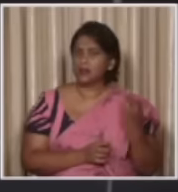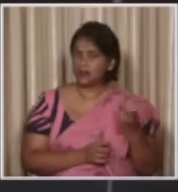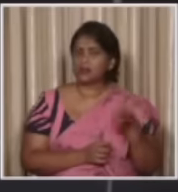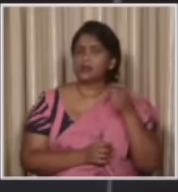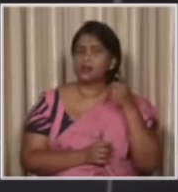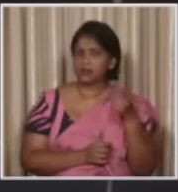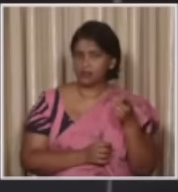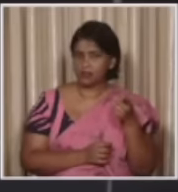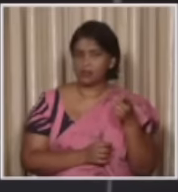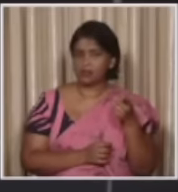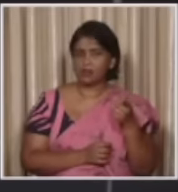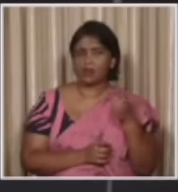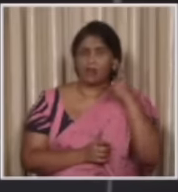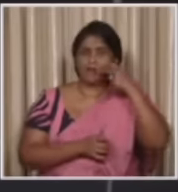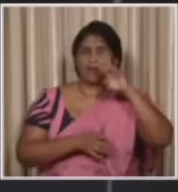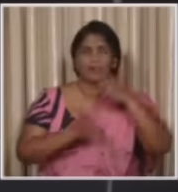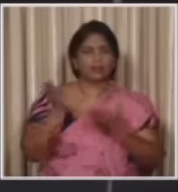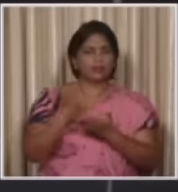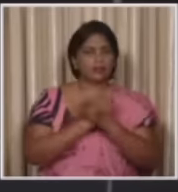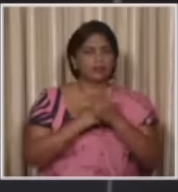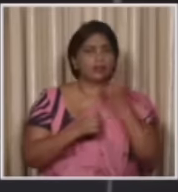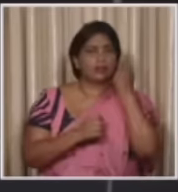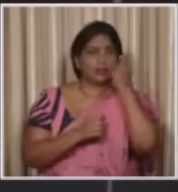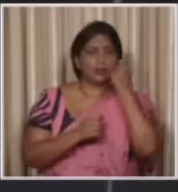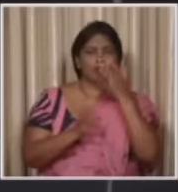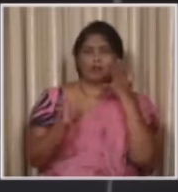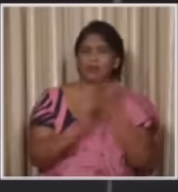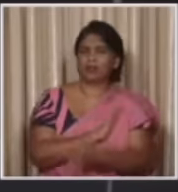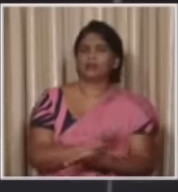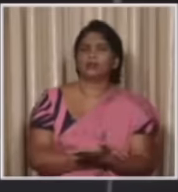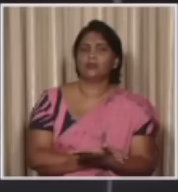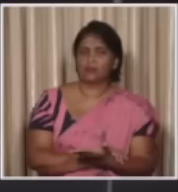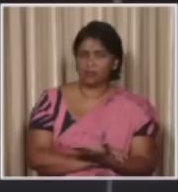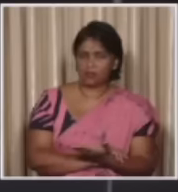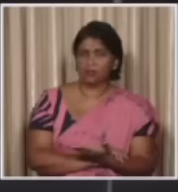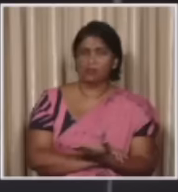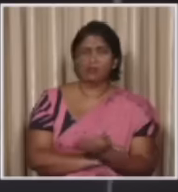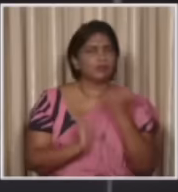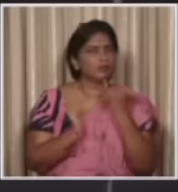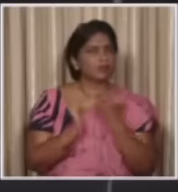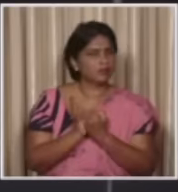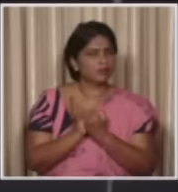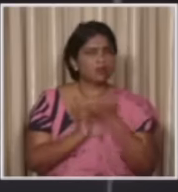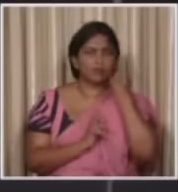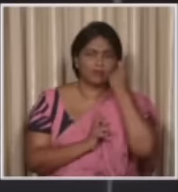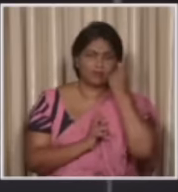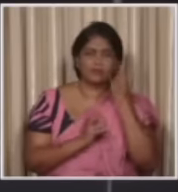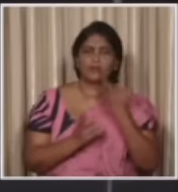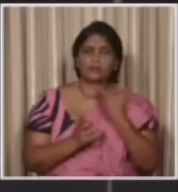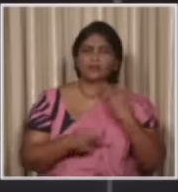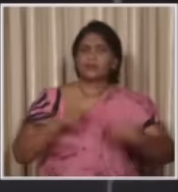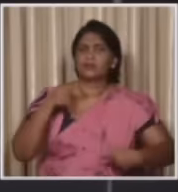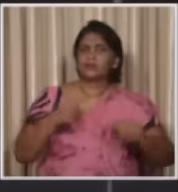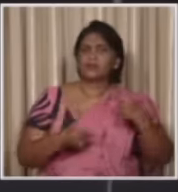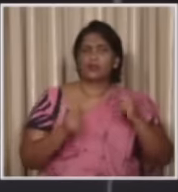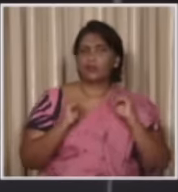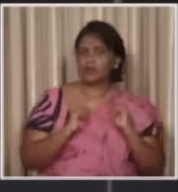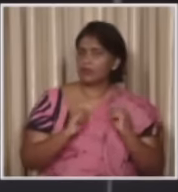ඔබතුමන්ලාගේ මේ විශ්වාස වංග යෝජනාවේ යෝජනාම දෝෂ සහගත යෝජනාවක් අපි විවාද කරන්නේ